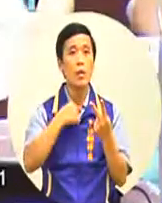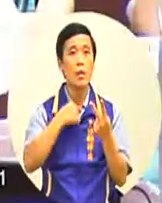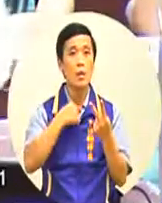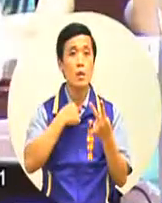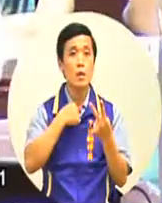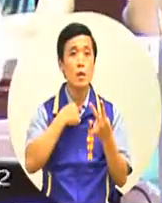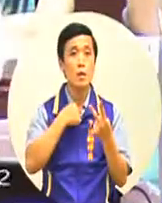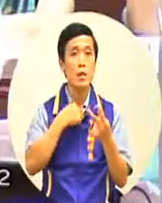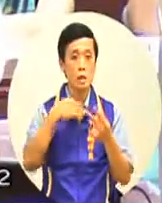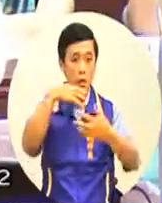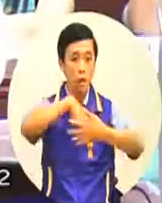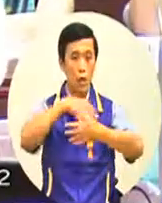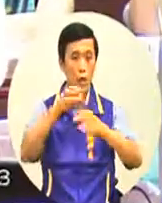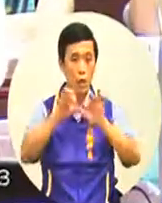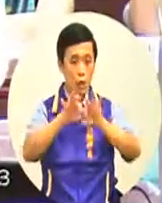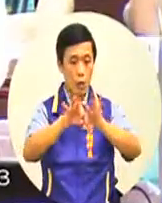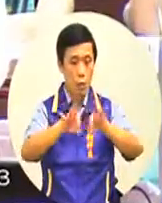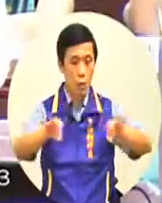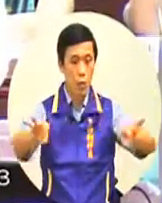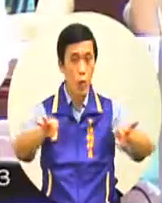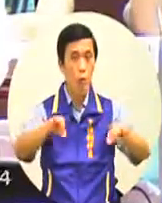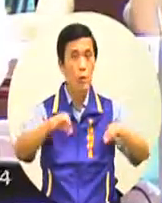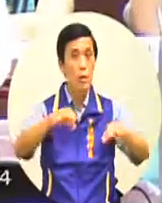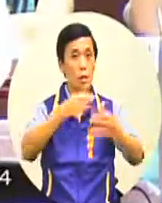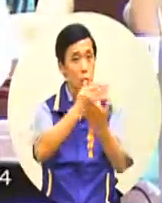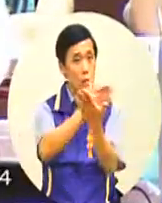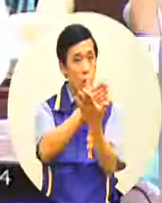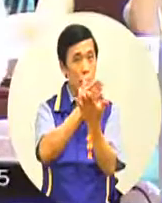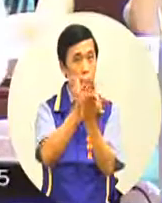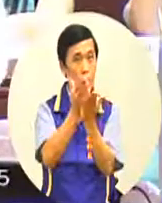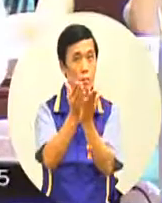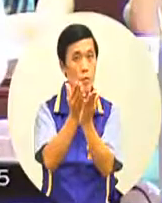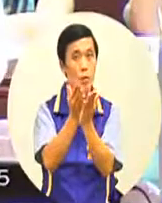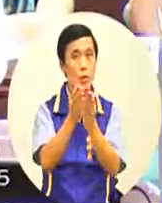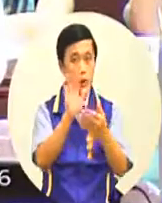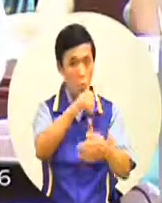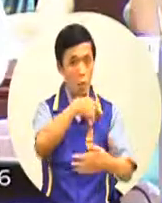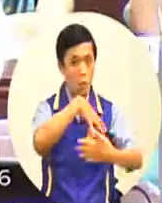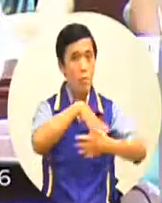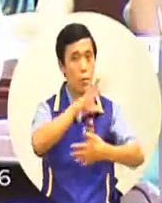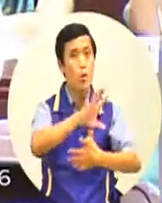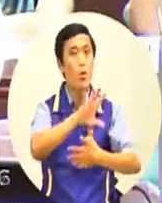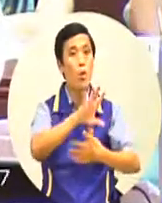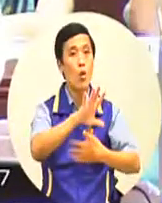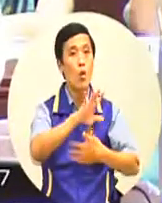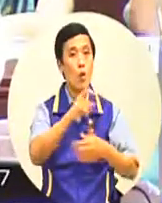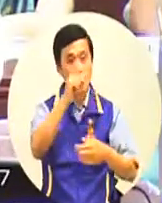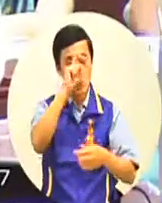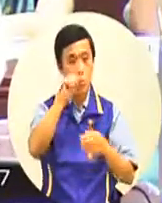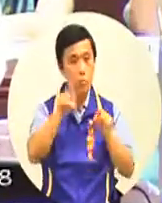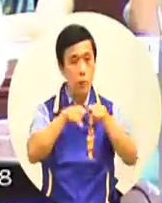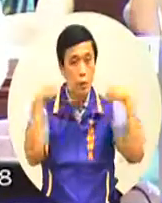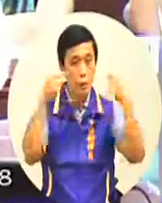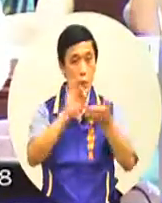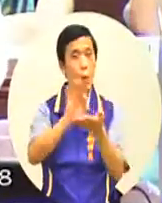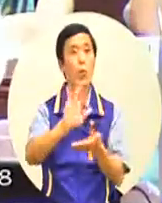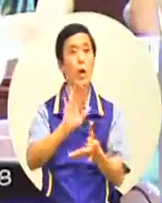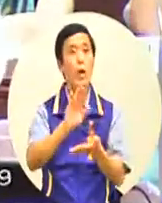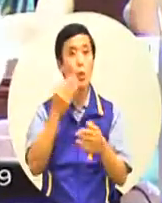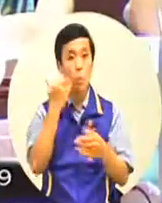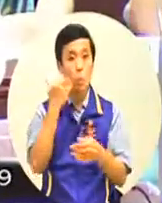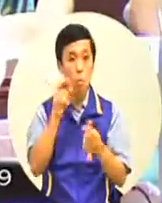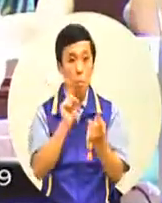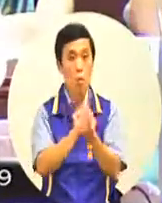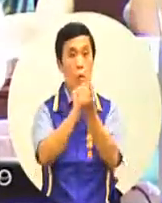这内管的这样子的设备，都是以备不时之需，就是我们平常都不希望发生。但是如果长辈有时候噎